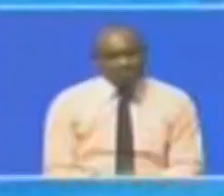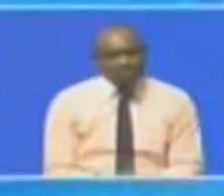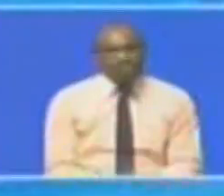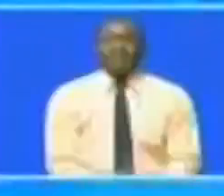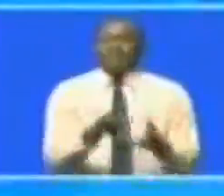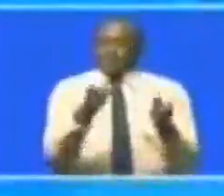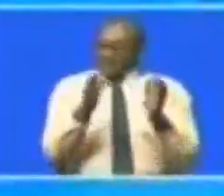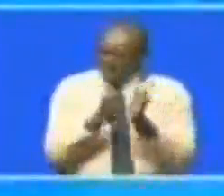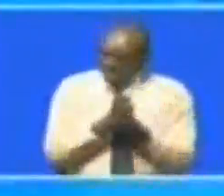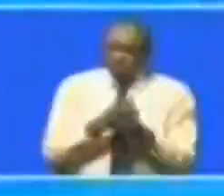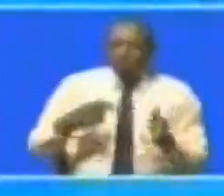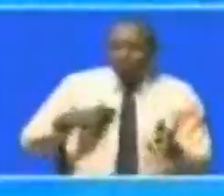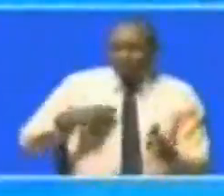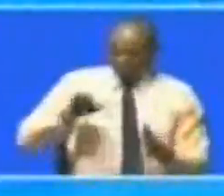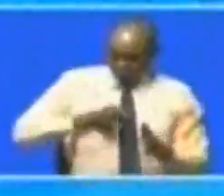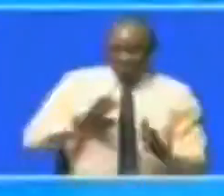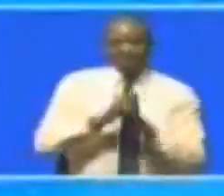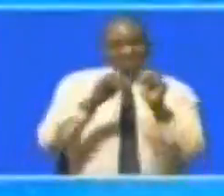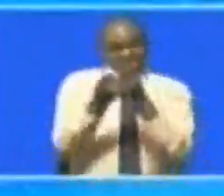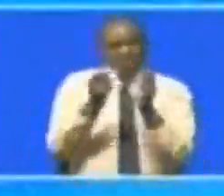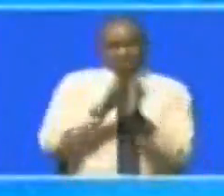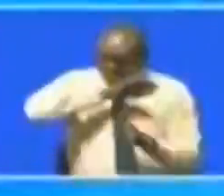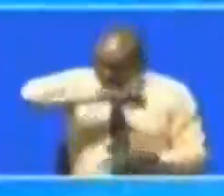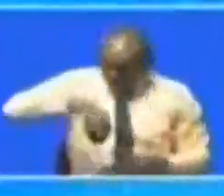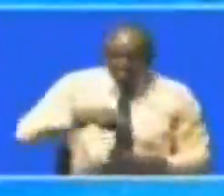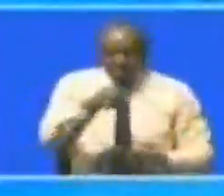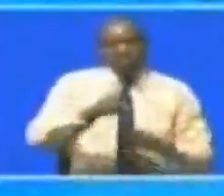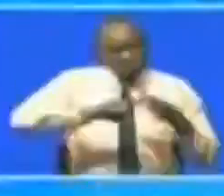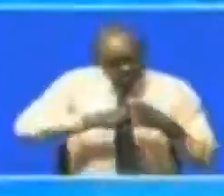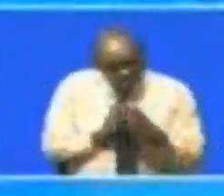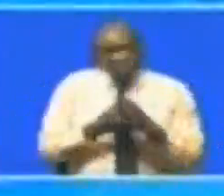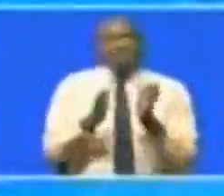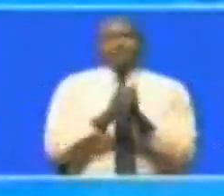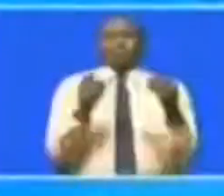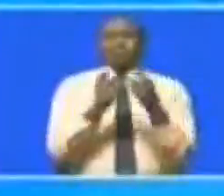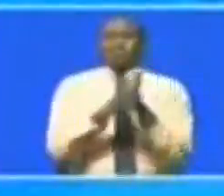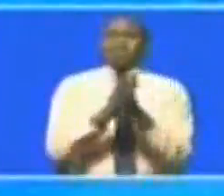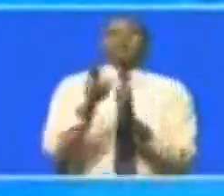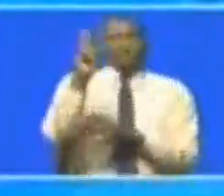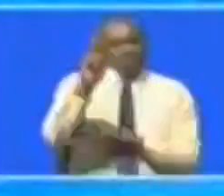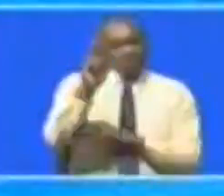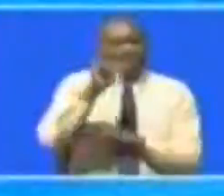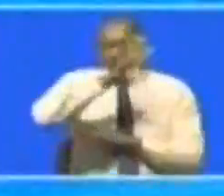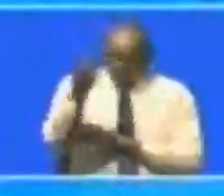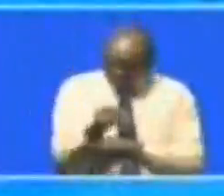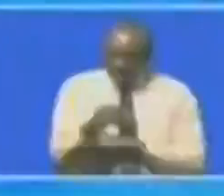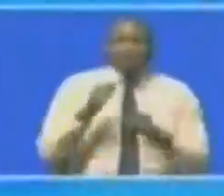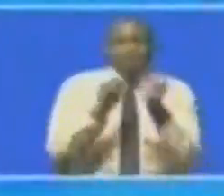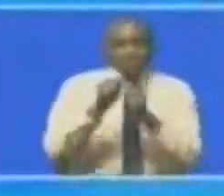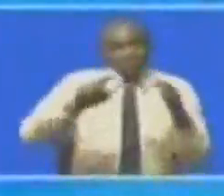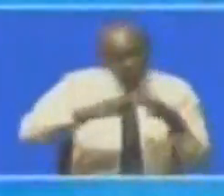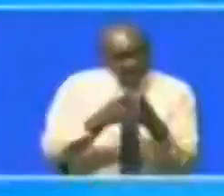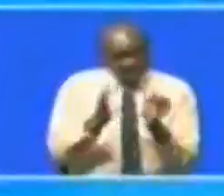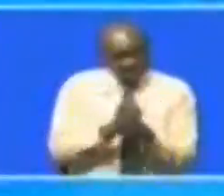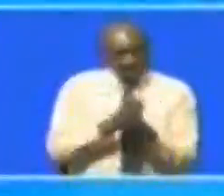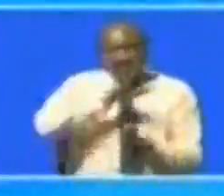Malkia Strikers wameanza mazoezi yao nchini Cameroon wakijiandaa kwa michuano ya taifa bingwa barani itakayong'oa nanga hapo kesho mjini